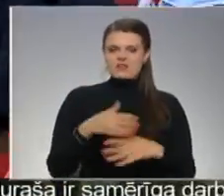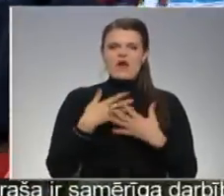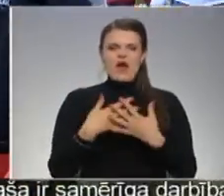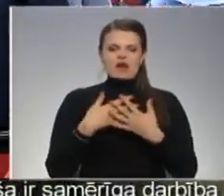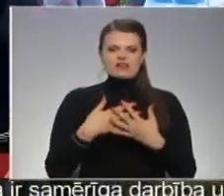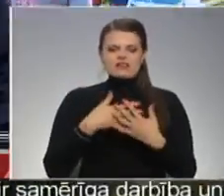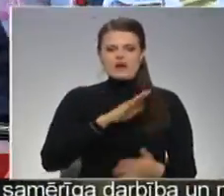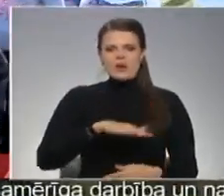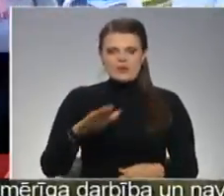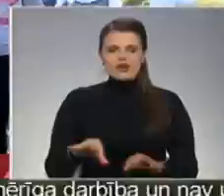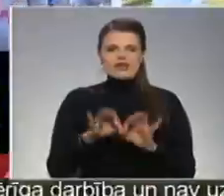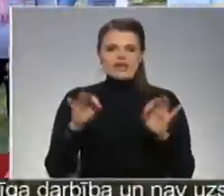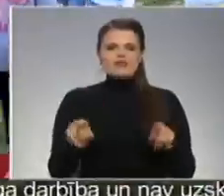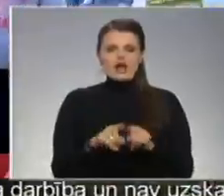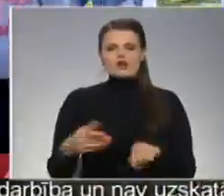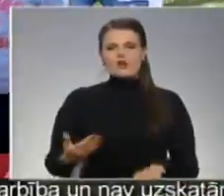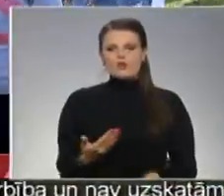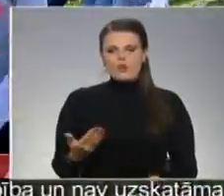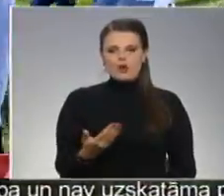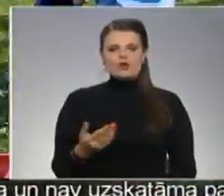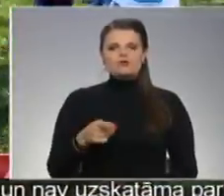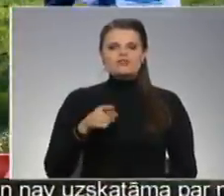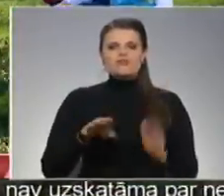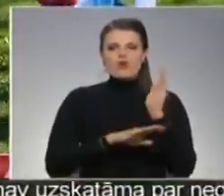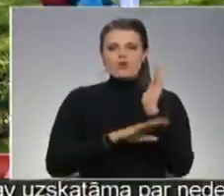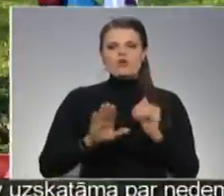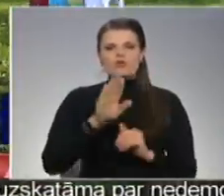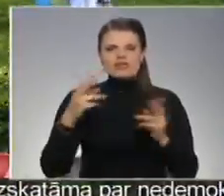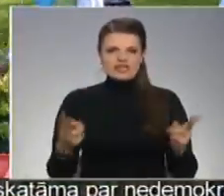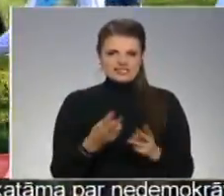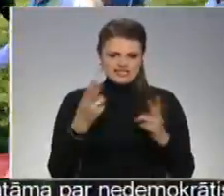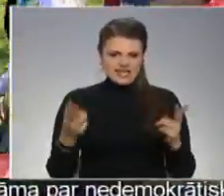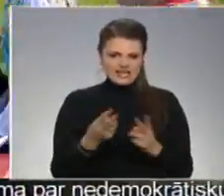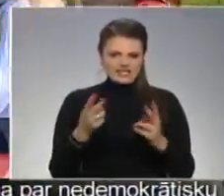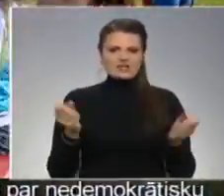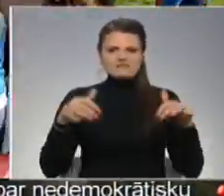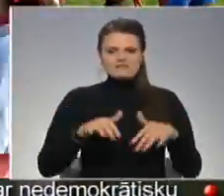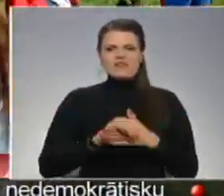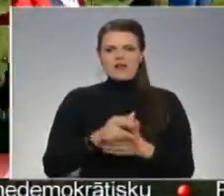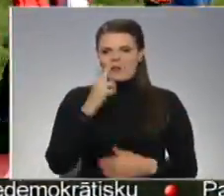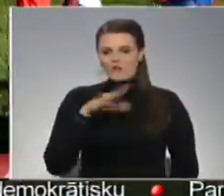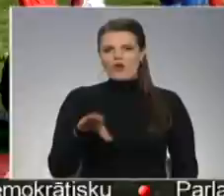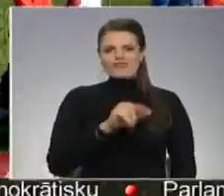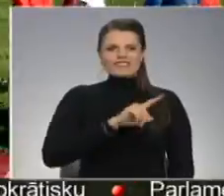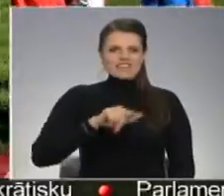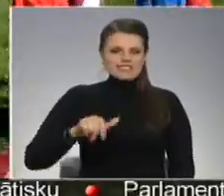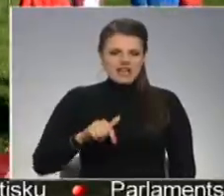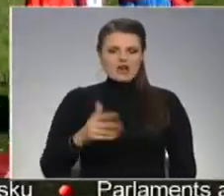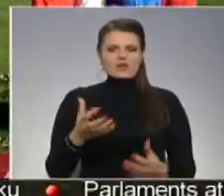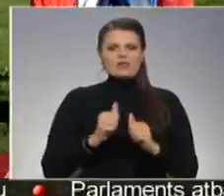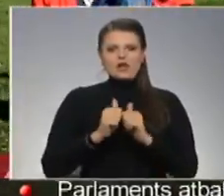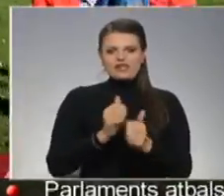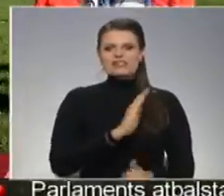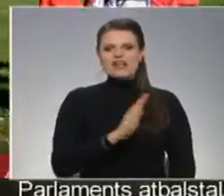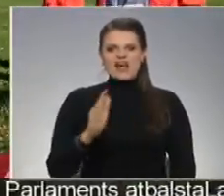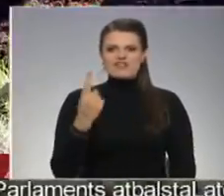dzimtmisnieki iedibinājuši arī koku dienas tradīciju, uz kur kālaši sabraukuši ekoskolas draugi no visas Latvijas, līdz ņemot